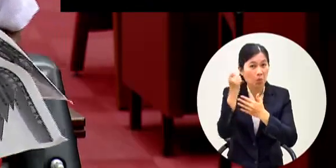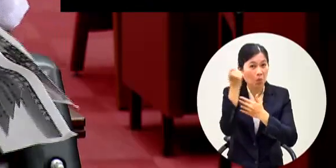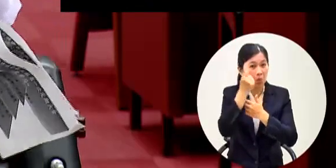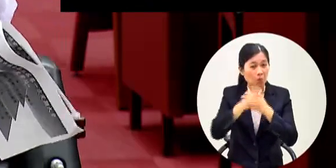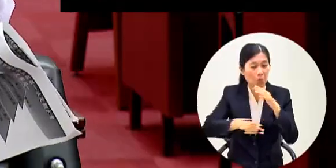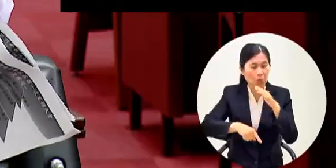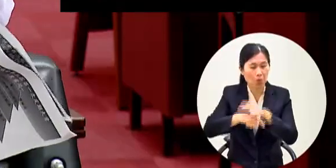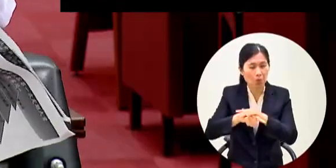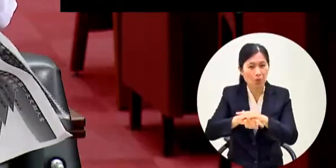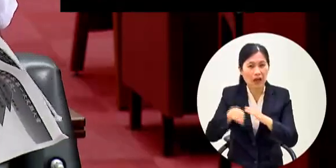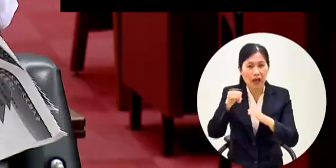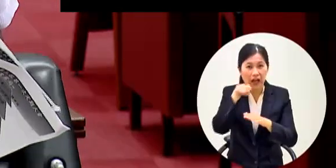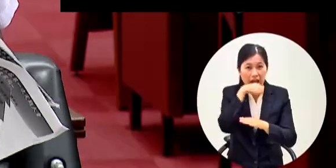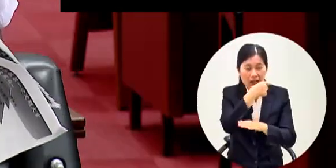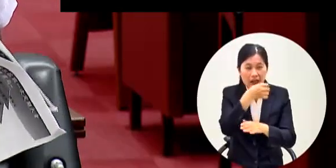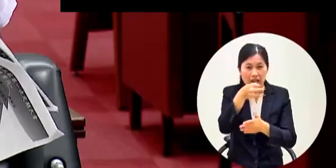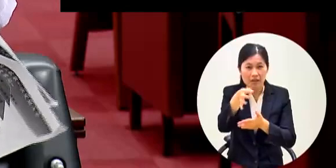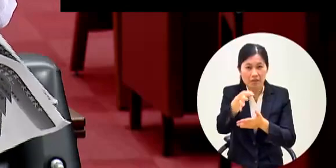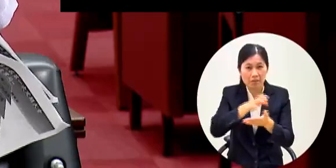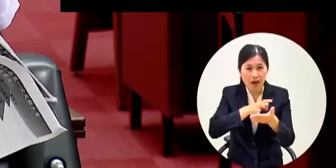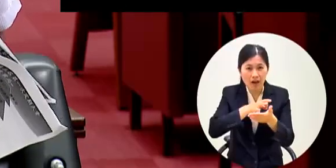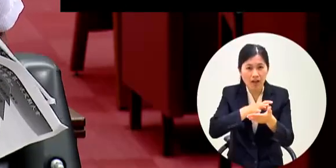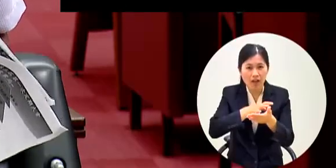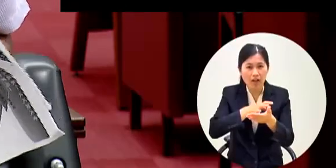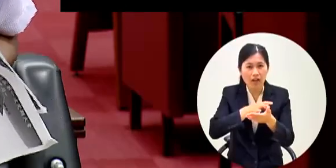甚至卖台。